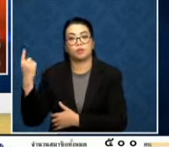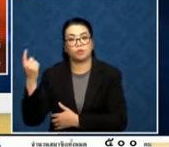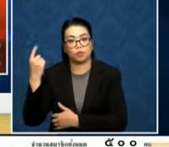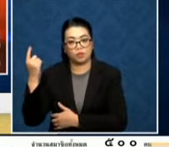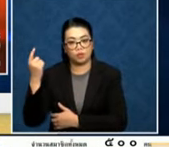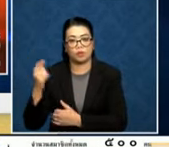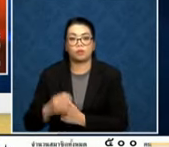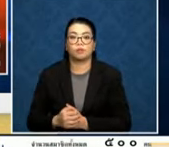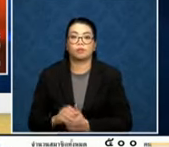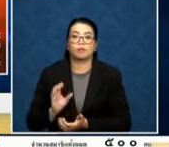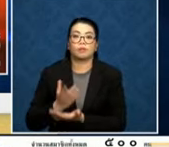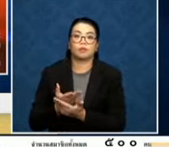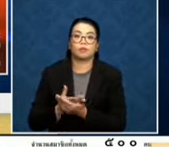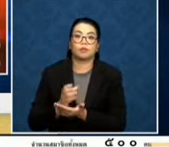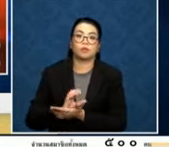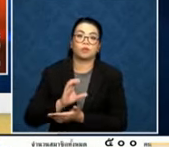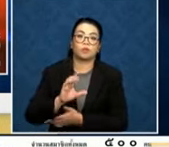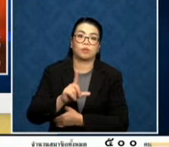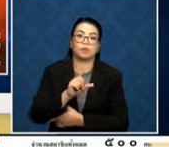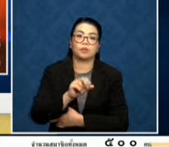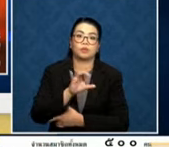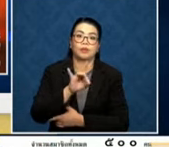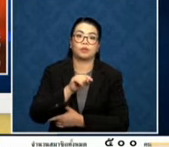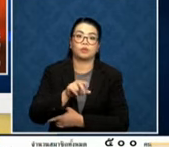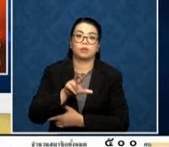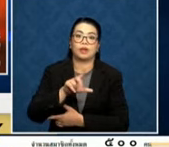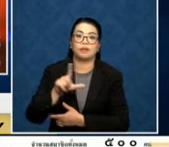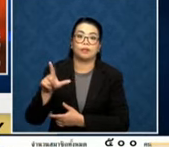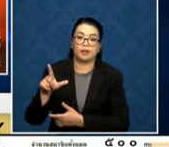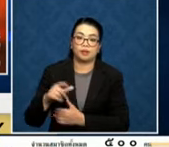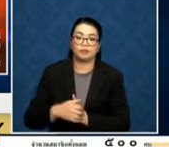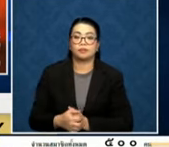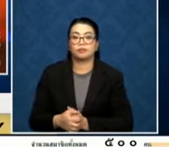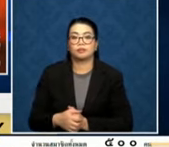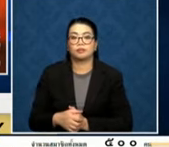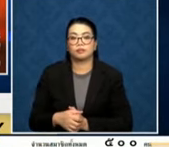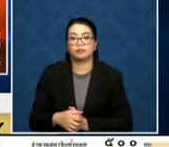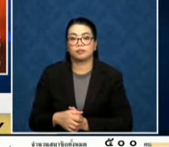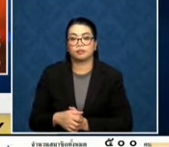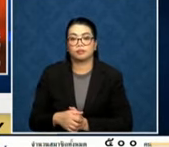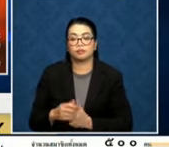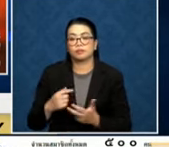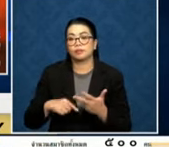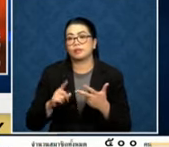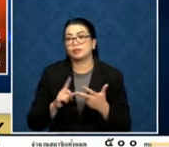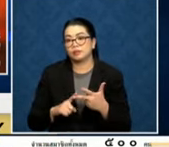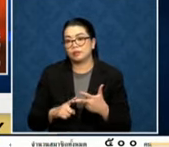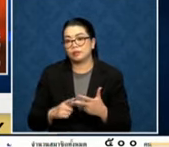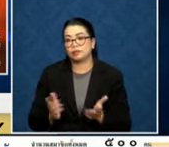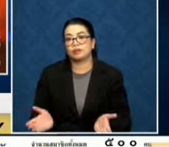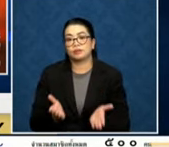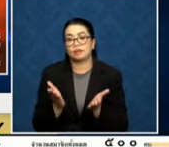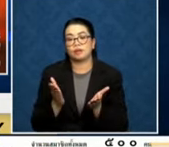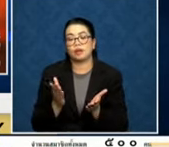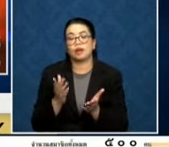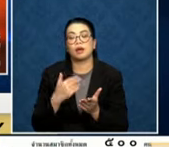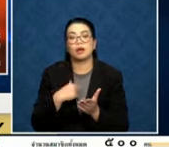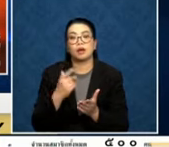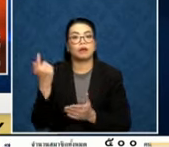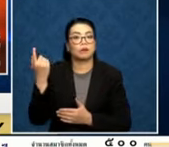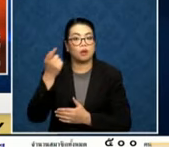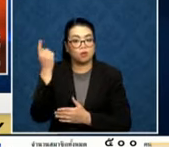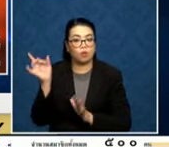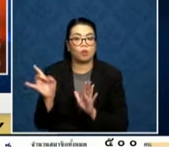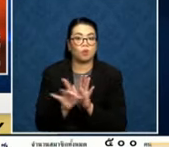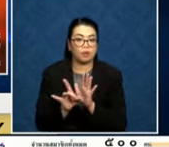ครับด้วยงบประมาณ 28.3ล้านบาทเท่านั้นเองครับอันที่ 3ครับการสร้างการรับรู้ครับเป็นแหล่งท่องเที่ยว